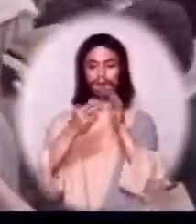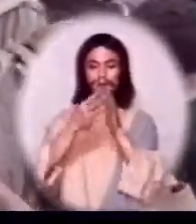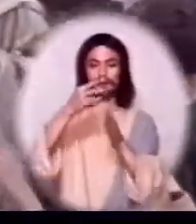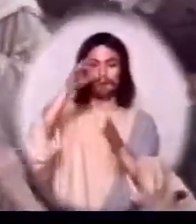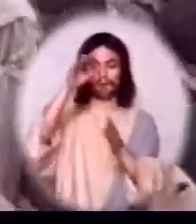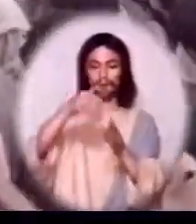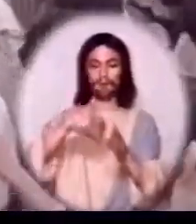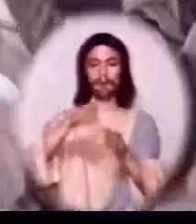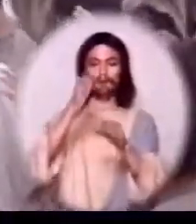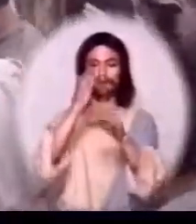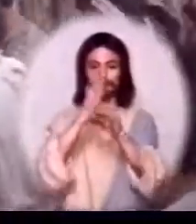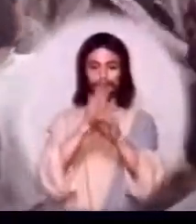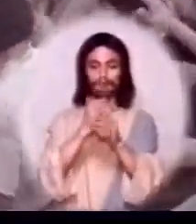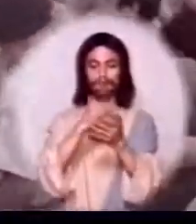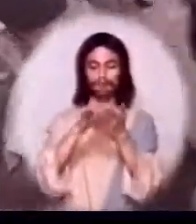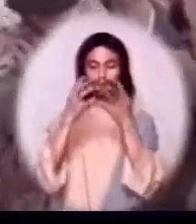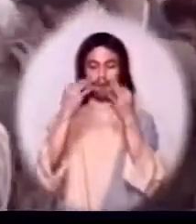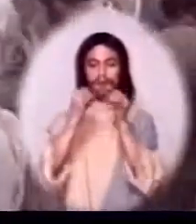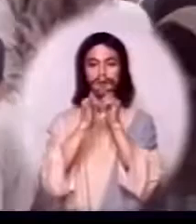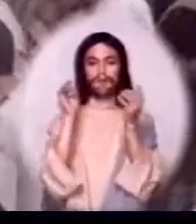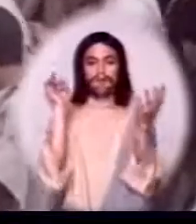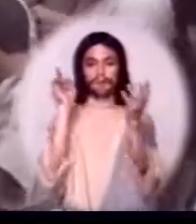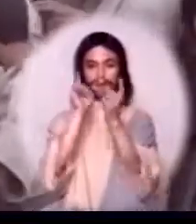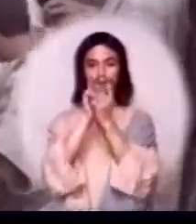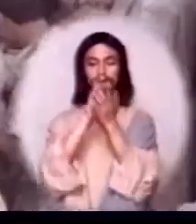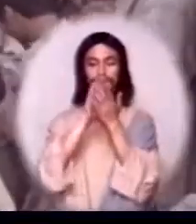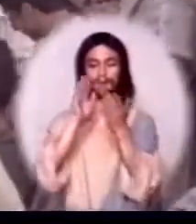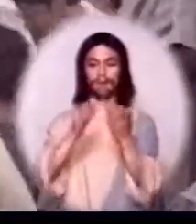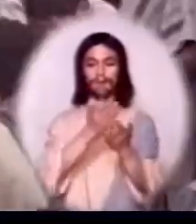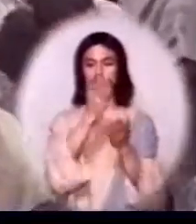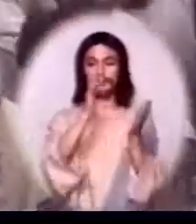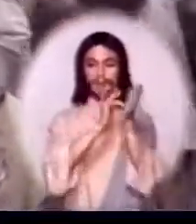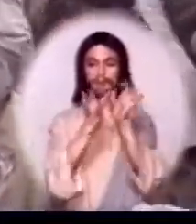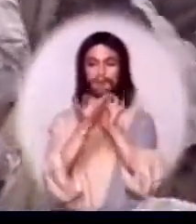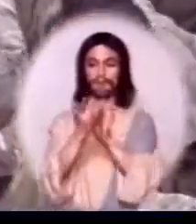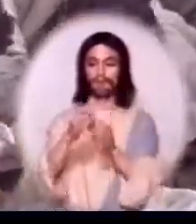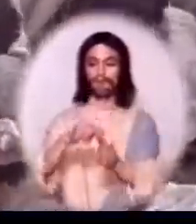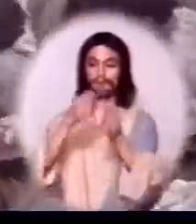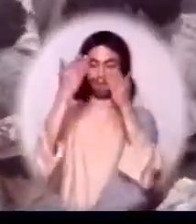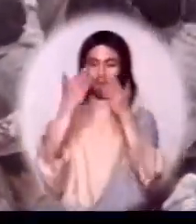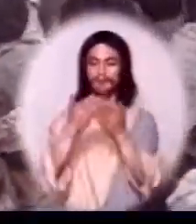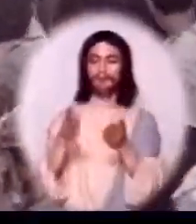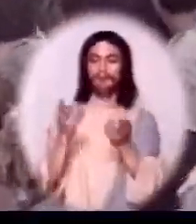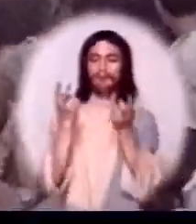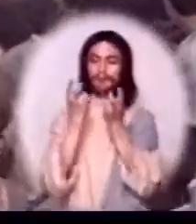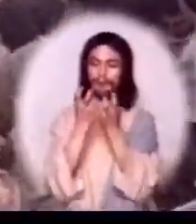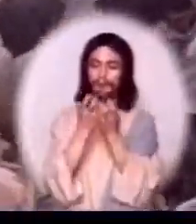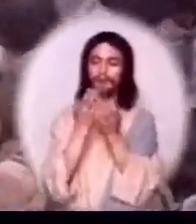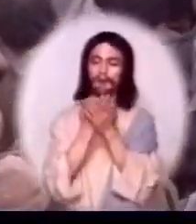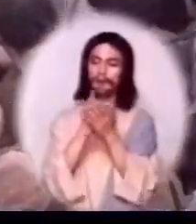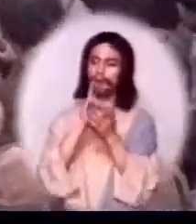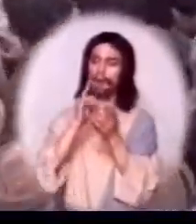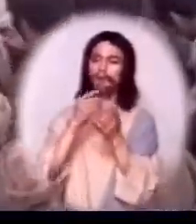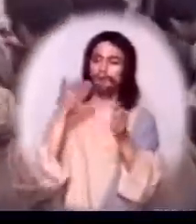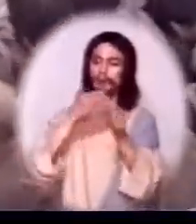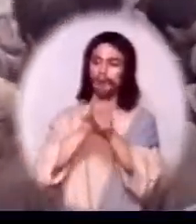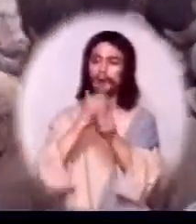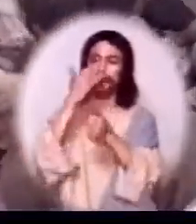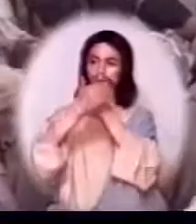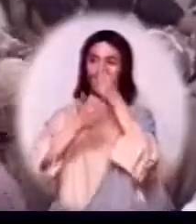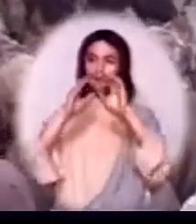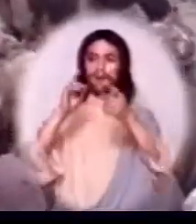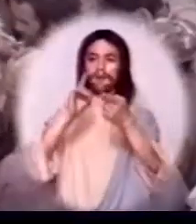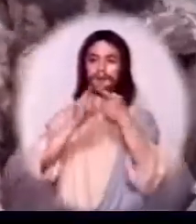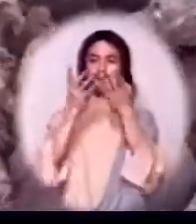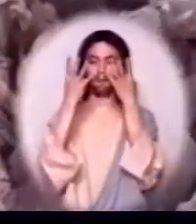예수께서 예루살렘으로 가는 도처에서 많은 무리를 만났습니다. 그들은 예수님께 구원받는 길을 보여달라고 요청하고 또